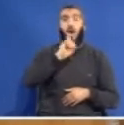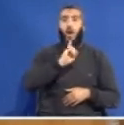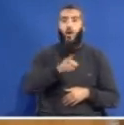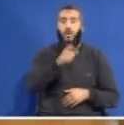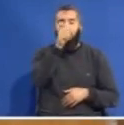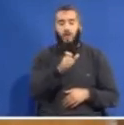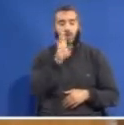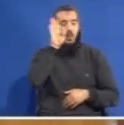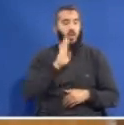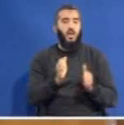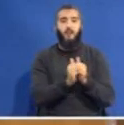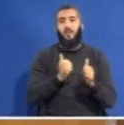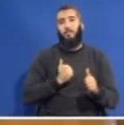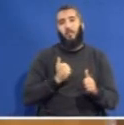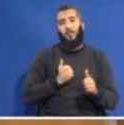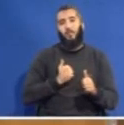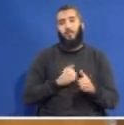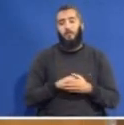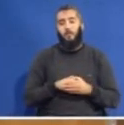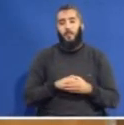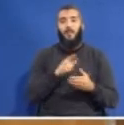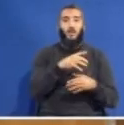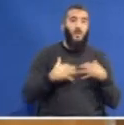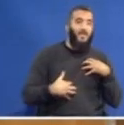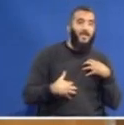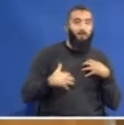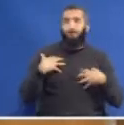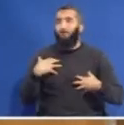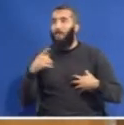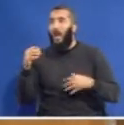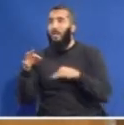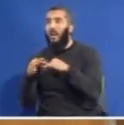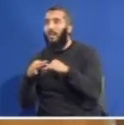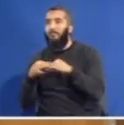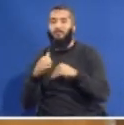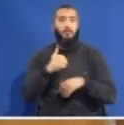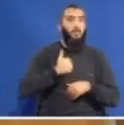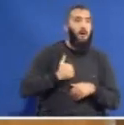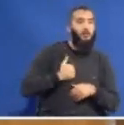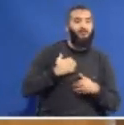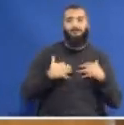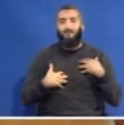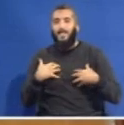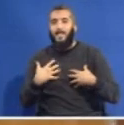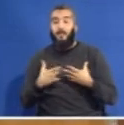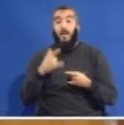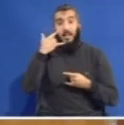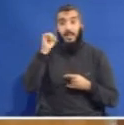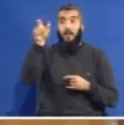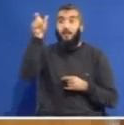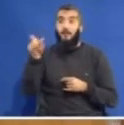فيبقى مسكين بين فكي الراحة أيهما يقدم. فلذلك المرأة اللي ما توصلش